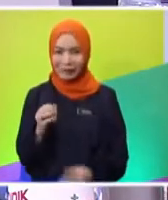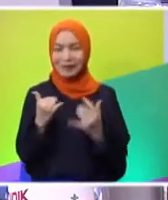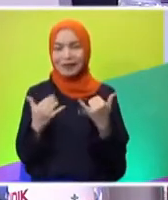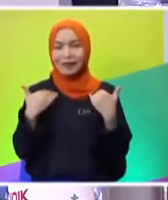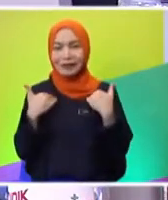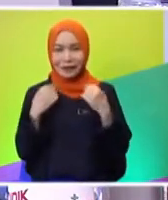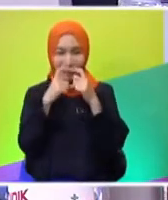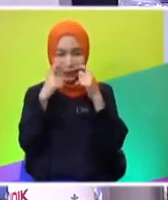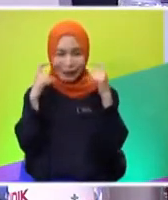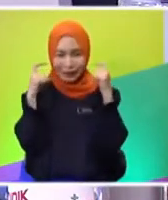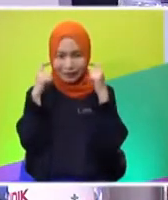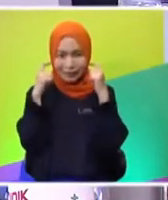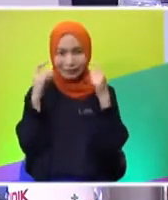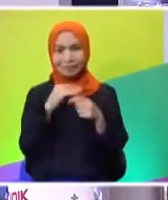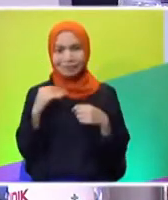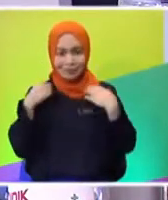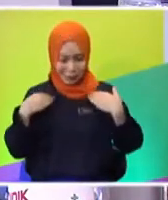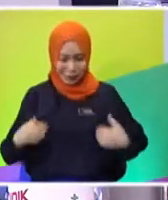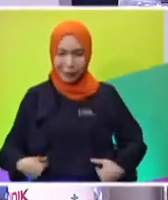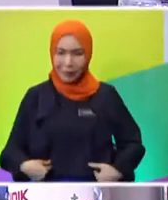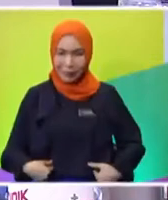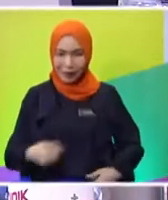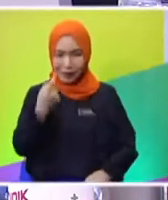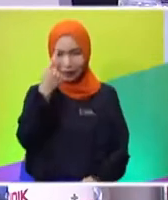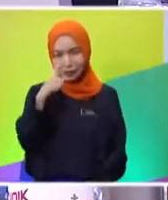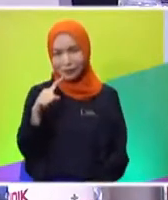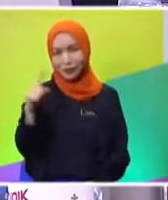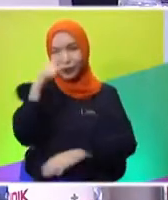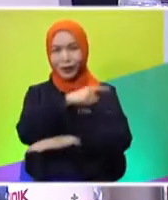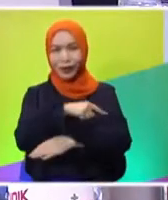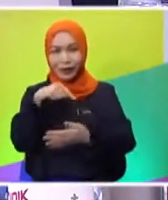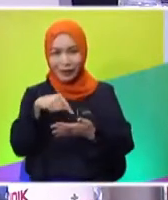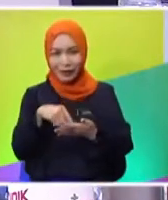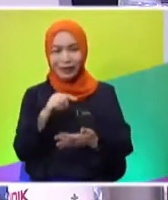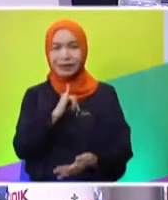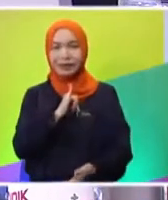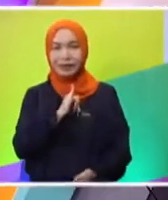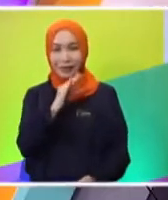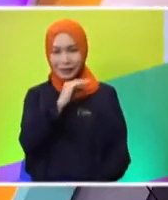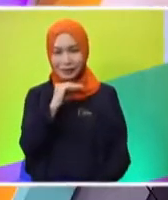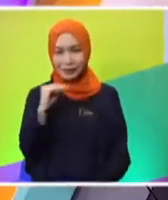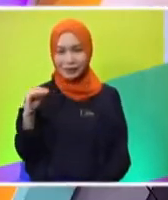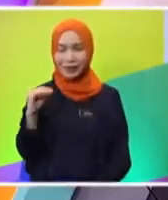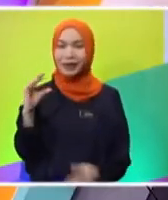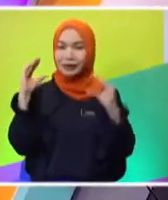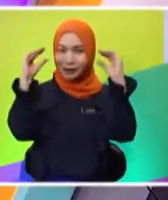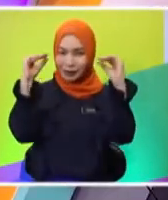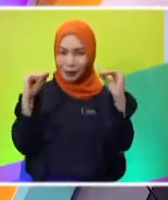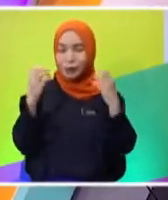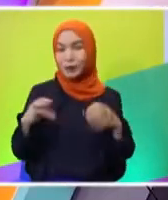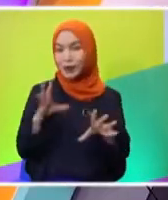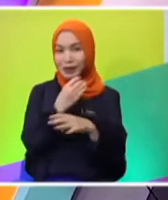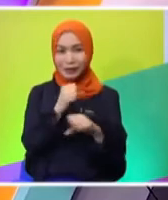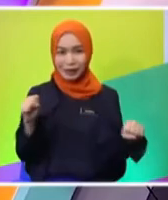dan juga efrin class tidak tahu sebenarnya didalam studio ini saya dan juga Cikgu dah pun